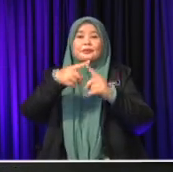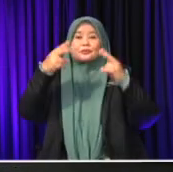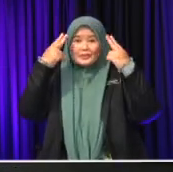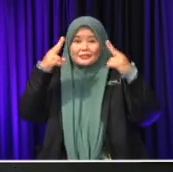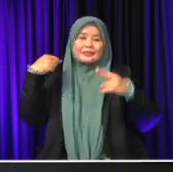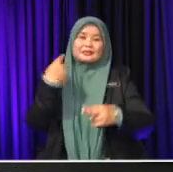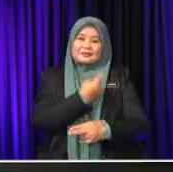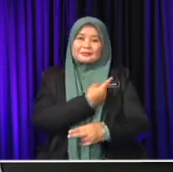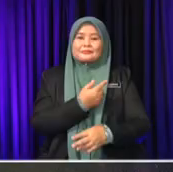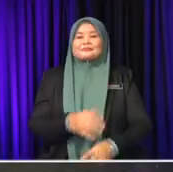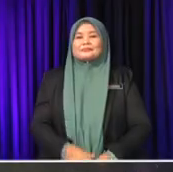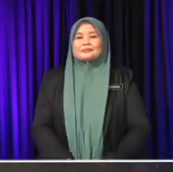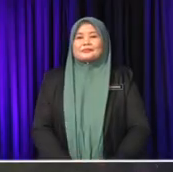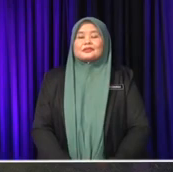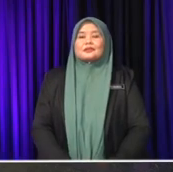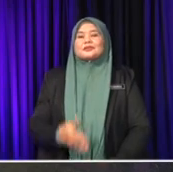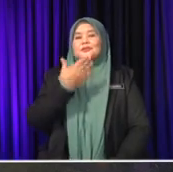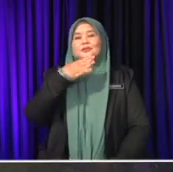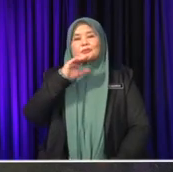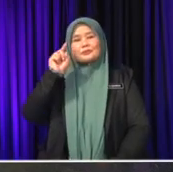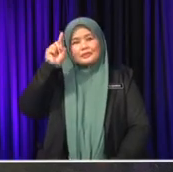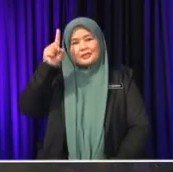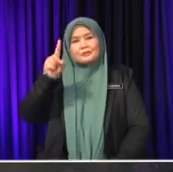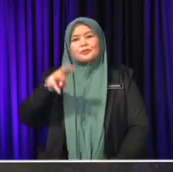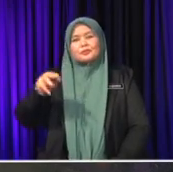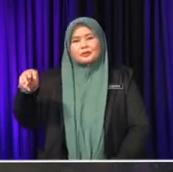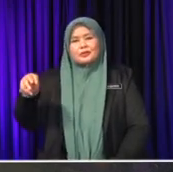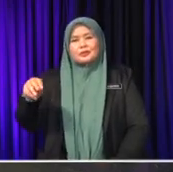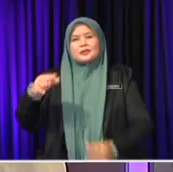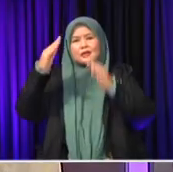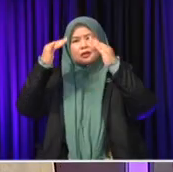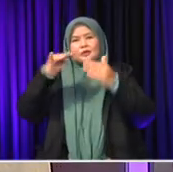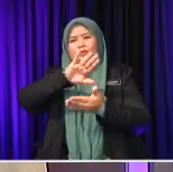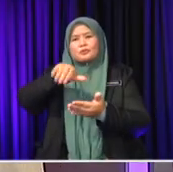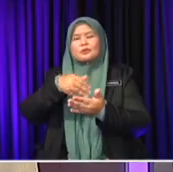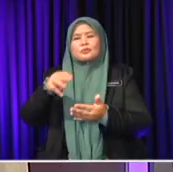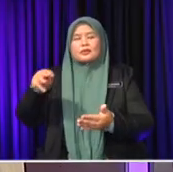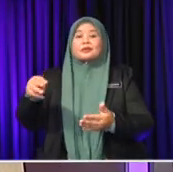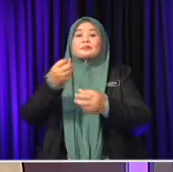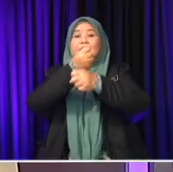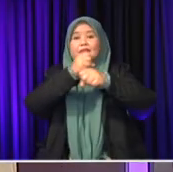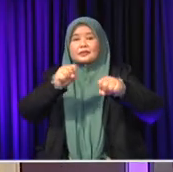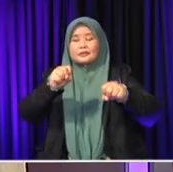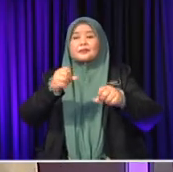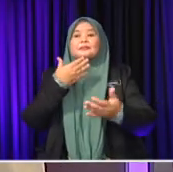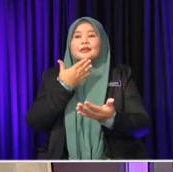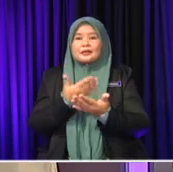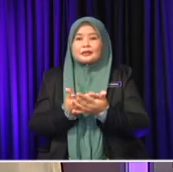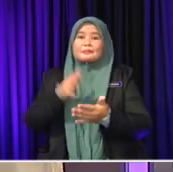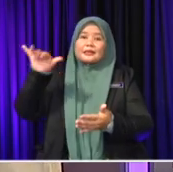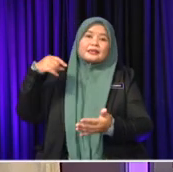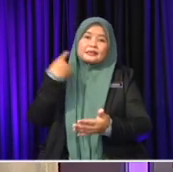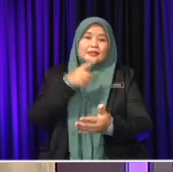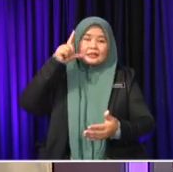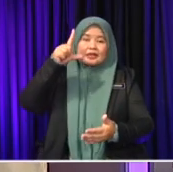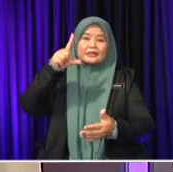sedekah Alhamdulillah murid-murid diharapkan semua murid telah bersedia Baiklah Mari kita